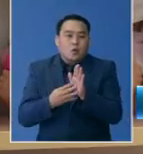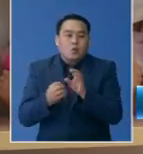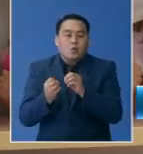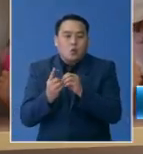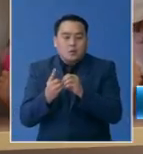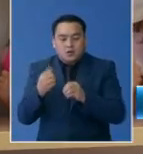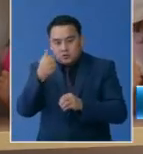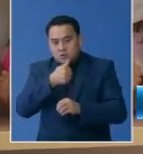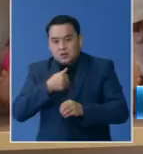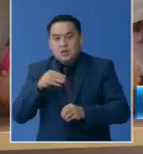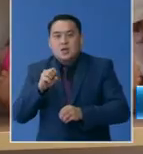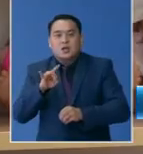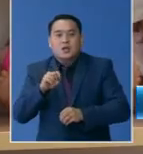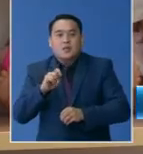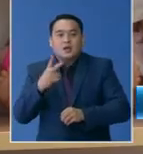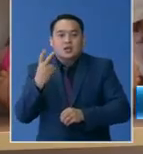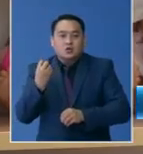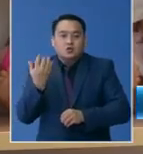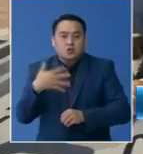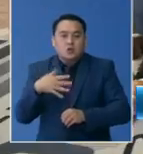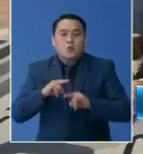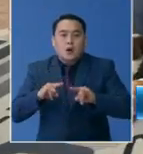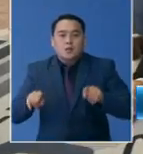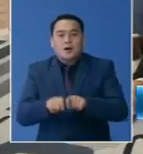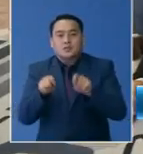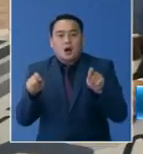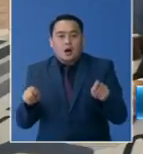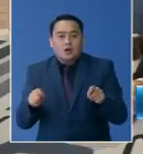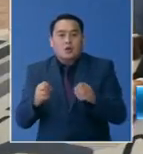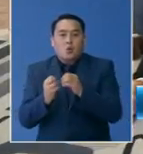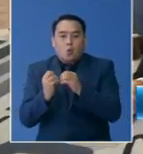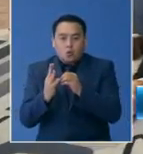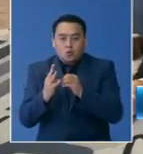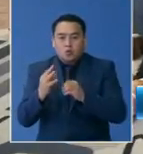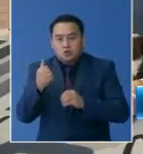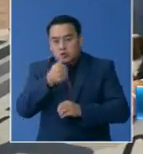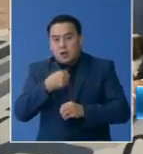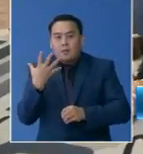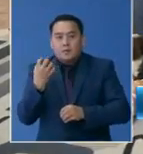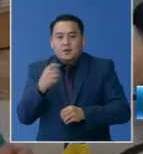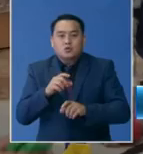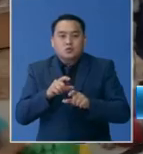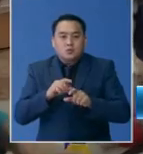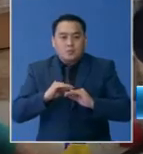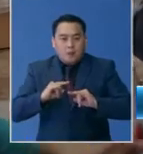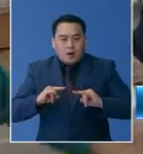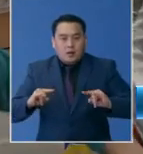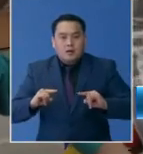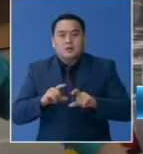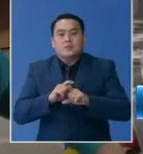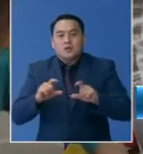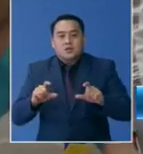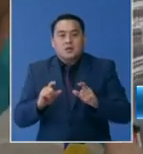жылы Еркемай атты 250 орынды балабақша ашқан. Ал 2014 жылы 500 балаға арналған дана мектебін іске